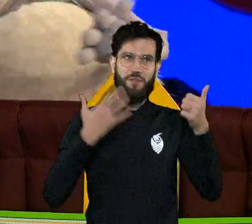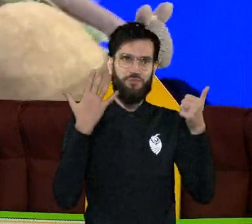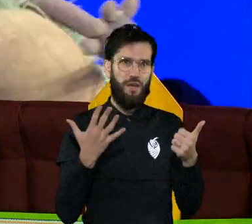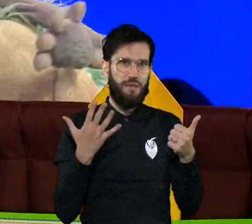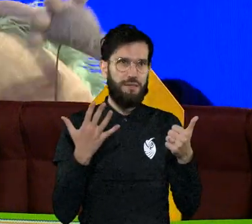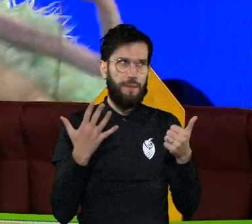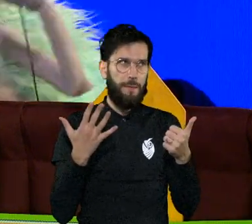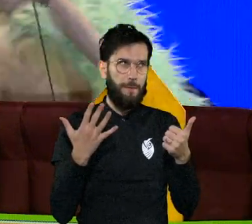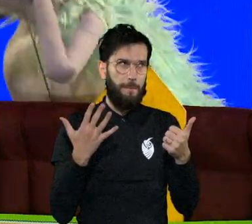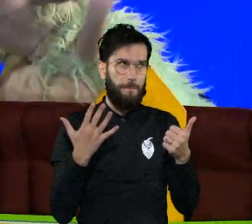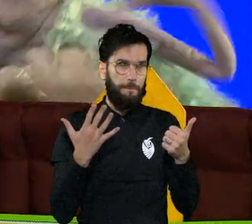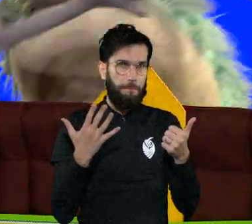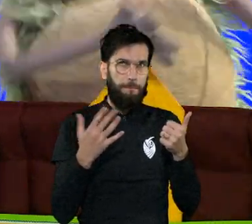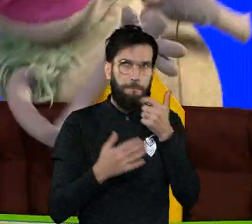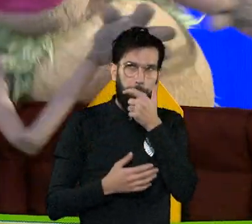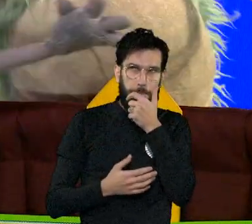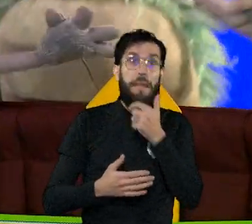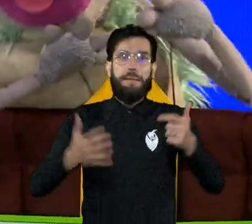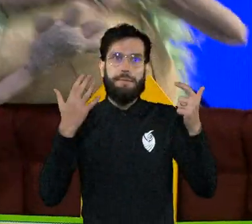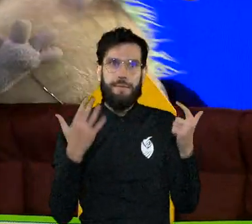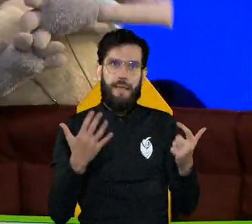6, nemaj strach.